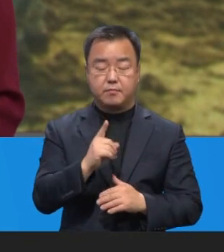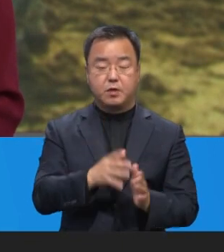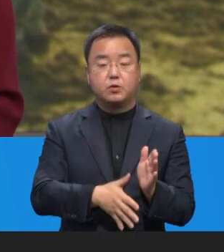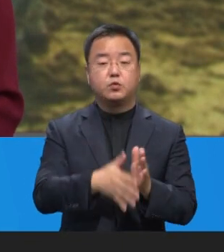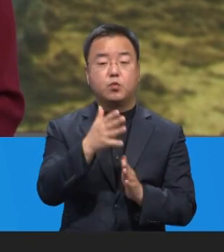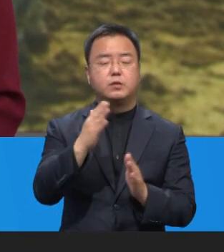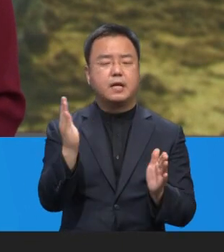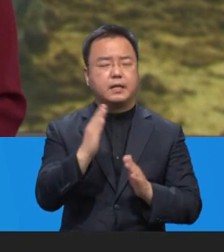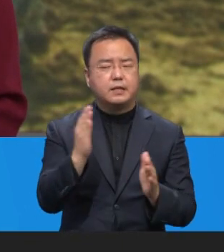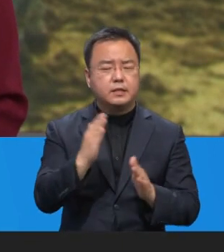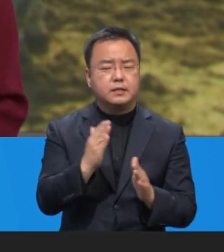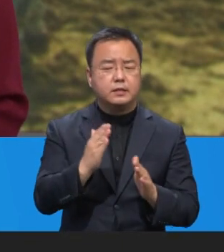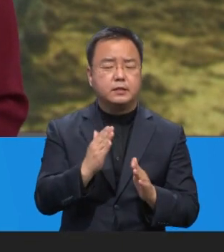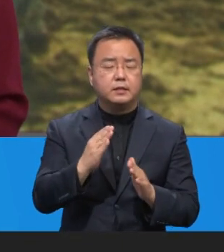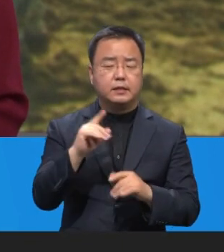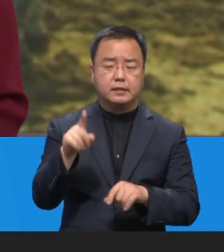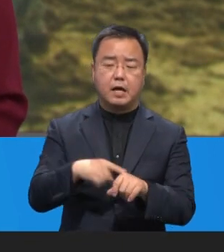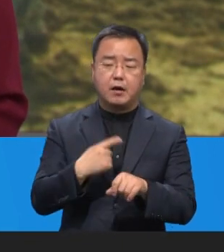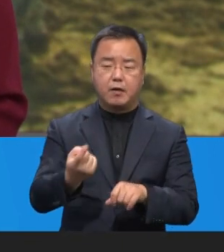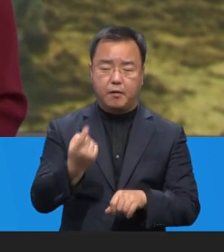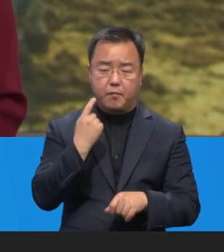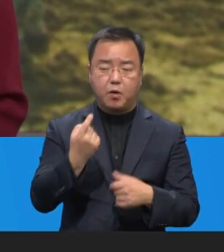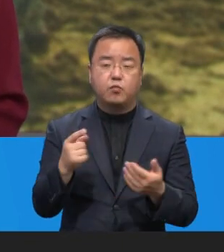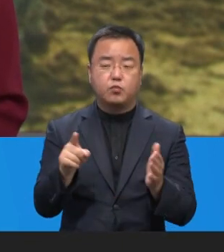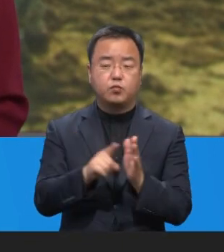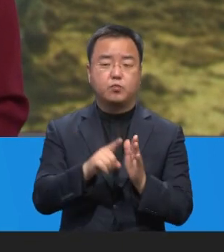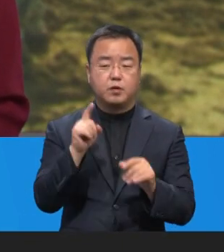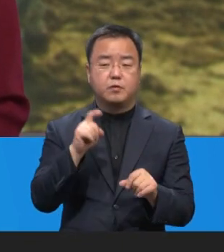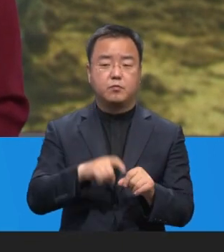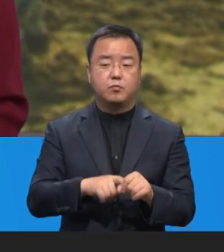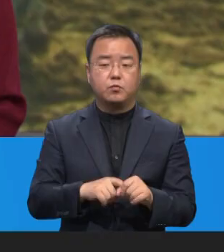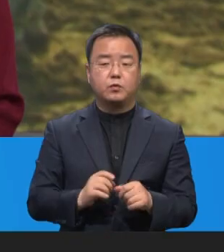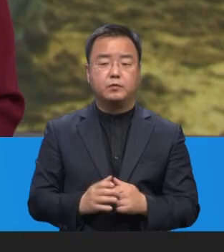있게 돕자는 취지에서였습니다. 송성환 기자입니다.